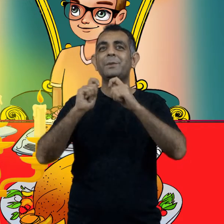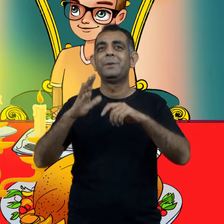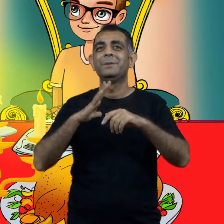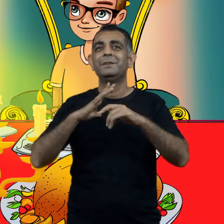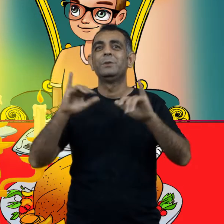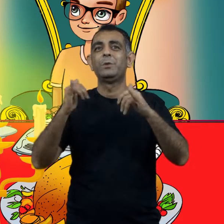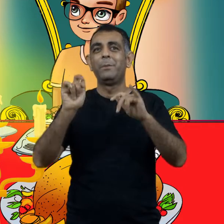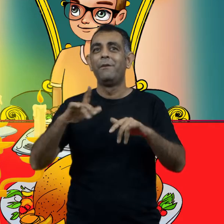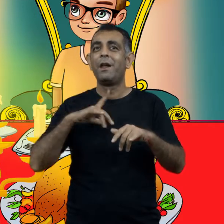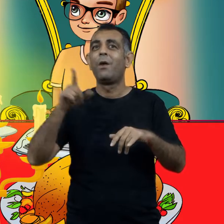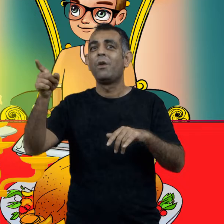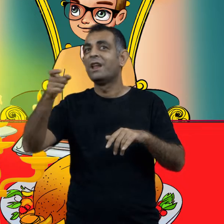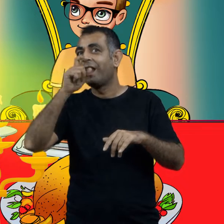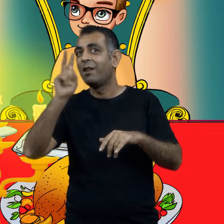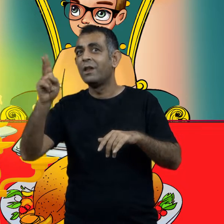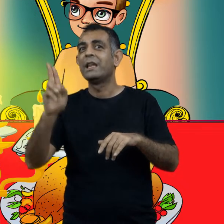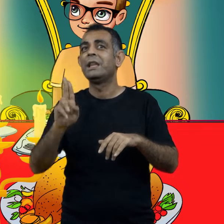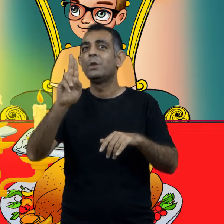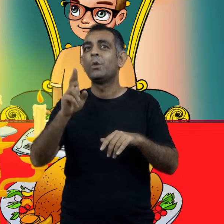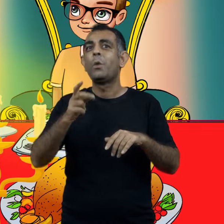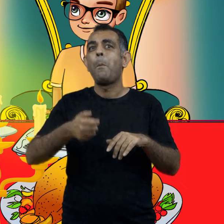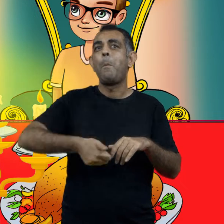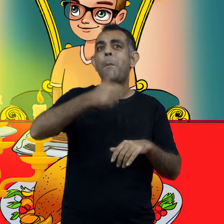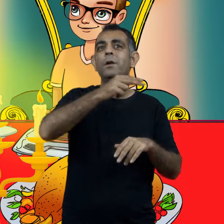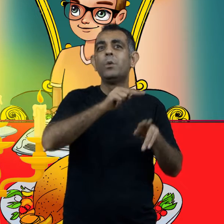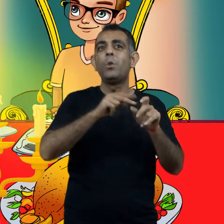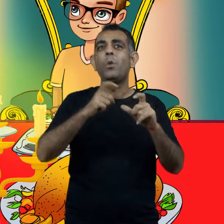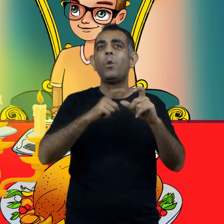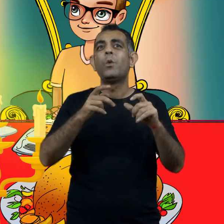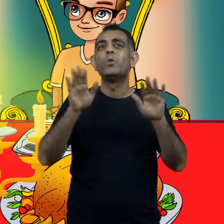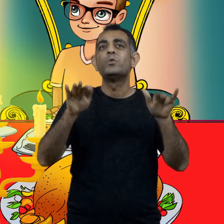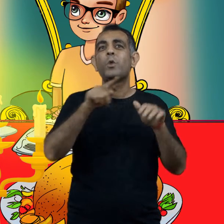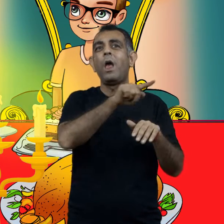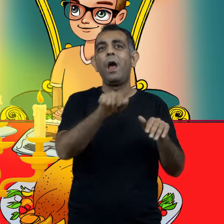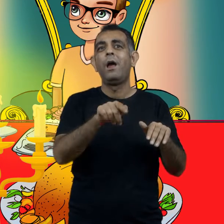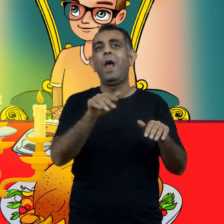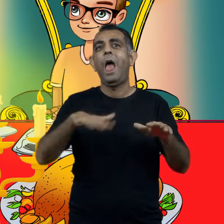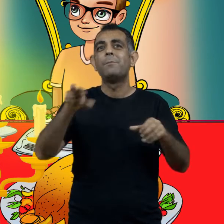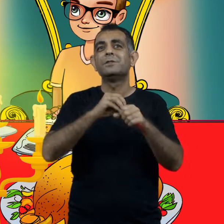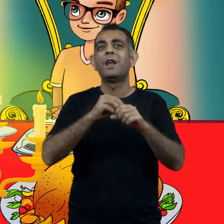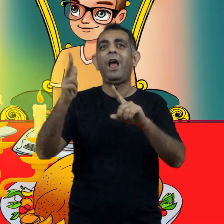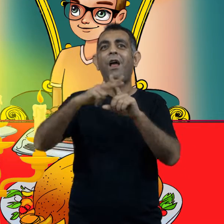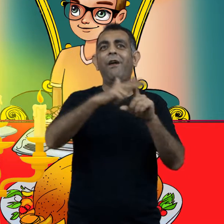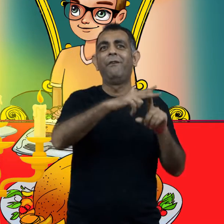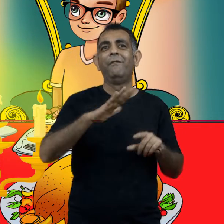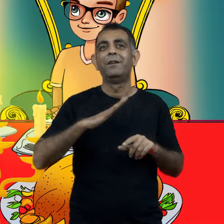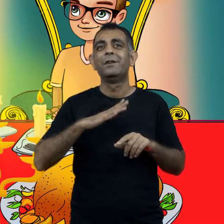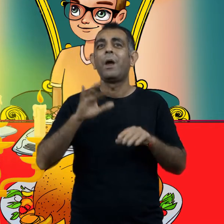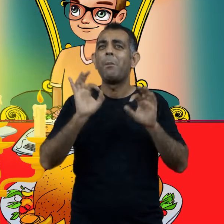Yılkı atlarının lideri Kızılgerdan ve yedi kuğuların başkanı Puhu Kuşu da bizzat orada